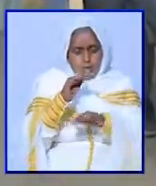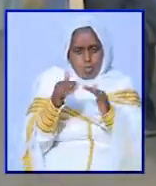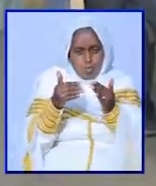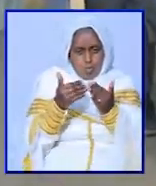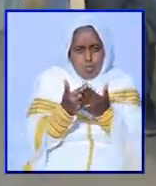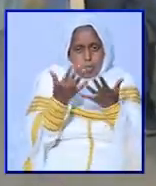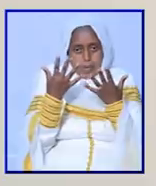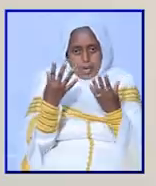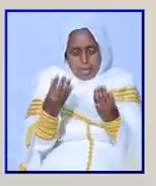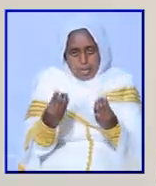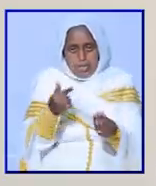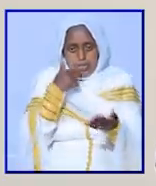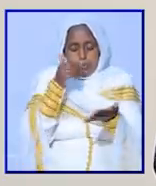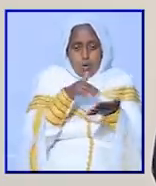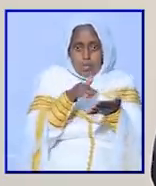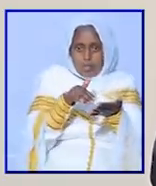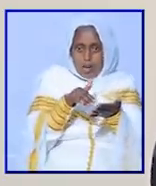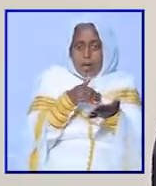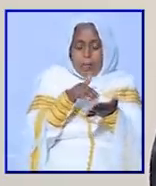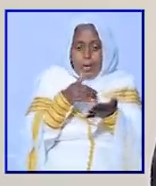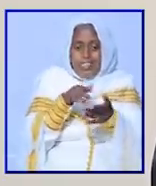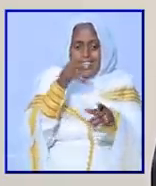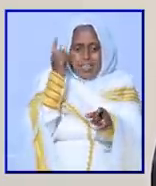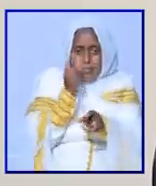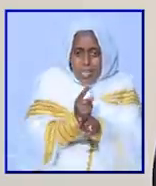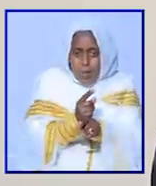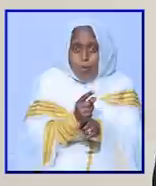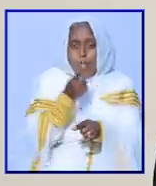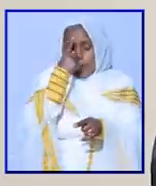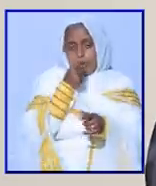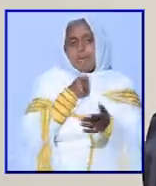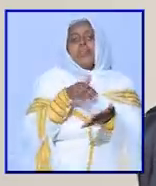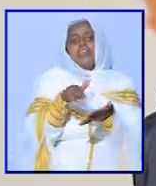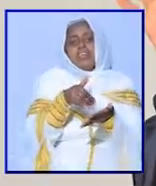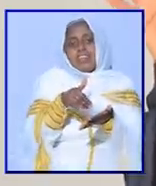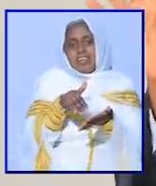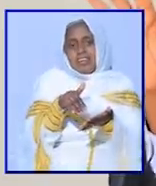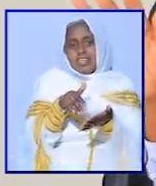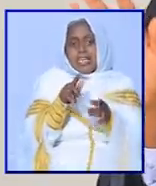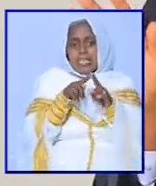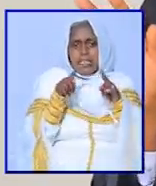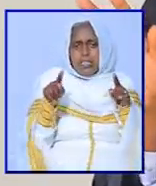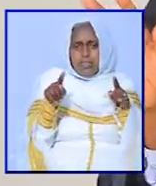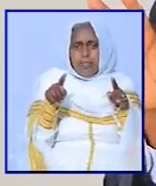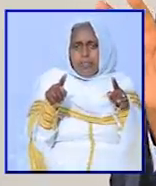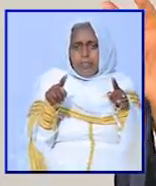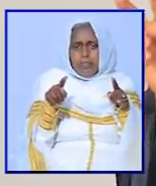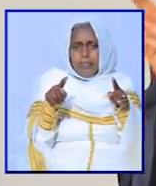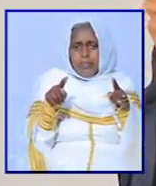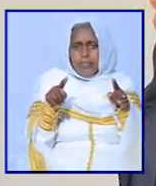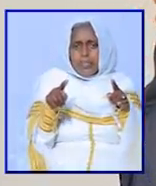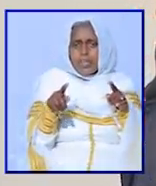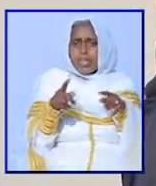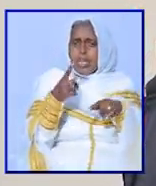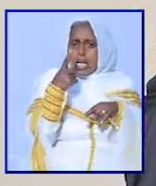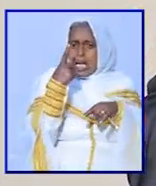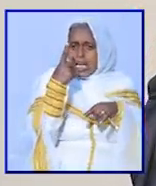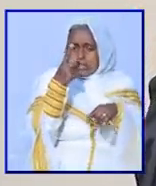የተሰጠው አለ። ሁሉም ቀስ ብሎ ያጠናል። ማጥናት የሚገባው ለምነት ያህል ያጠናል እኮ።